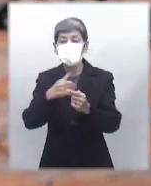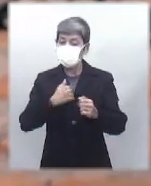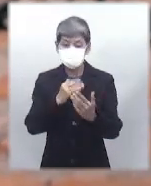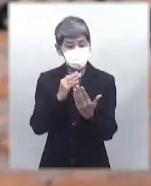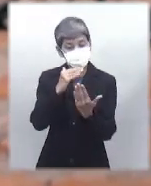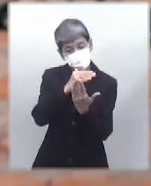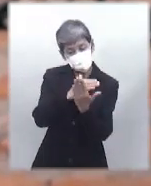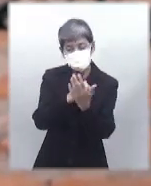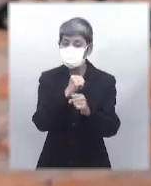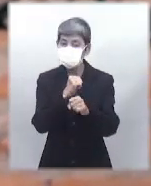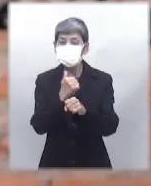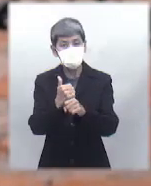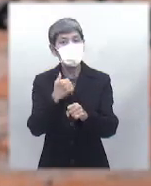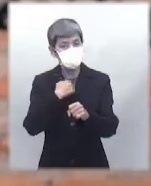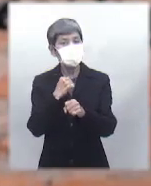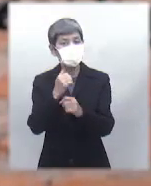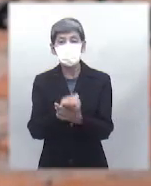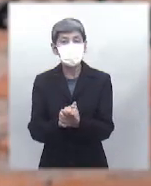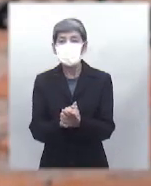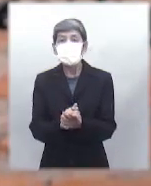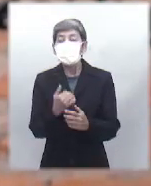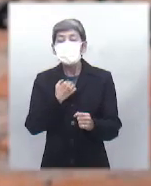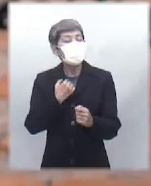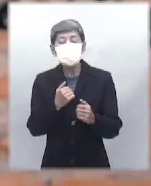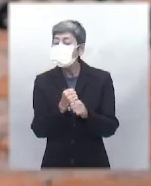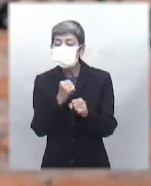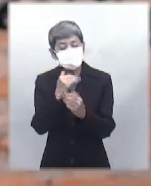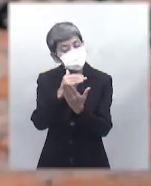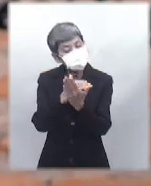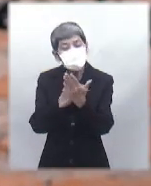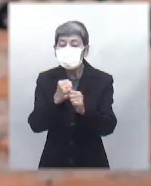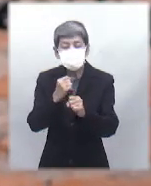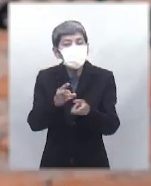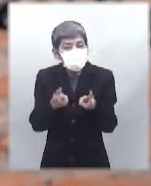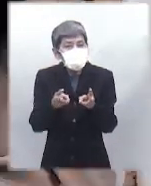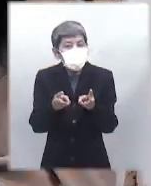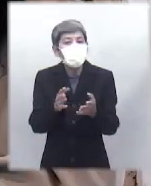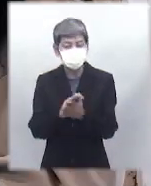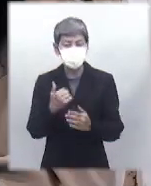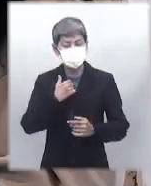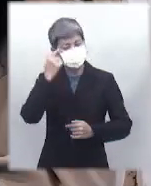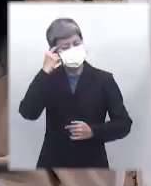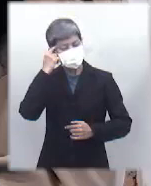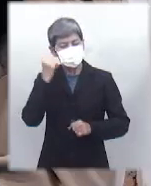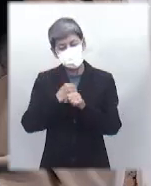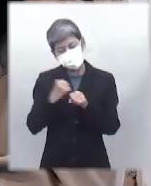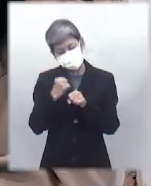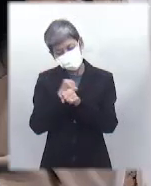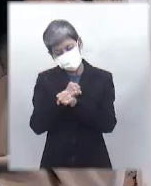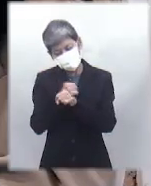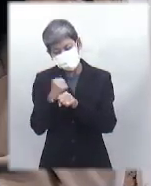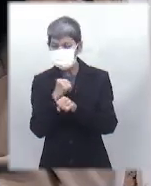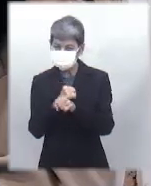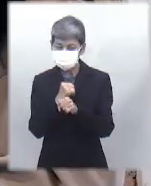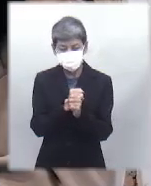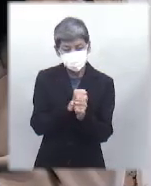เหมือนลูกบอลที่เราโยนเนี่ยนะครับไม่ให้มันร่วงเนี่ยเราจะทำยังไงความเชี่ยวชาญในการฝึกในการ